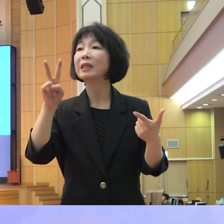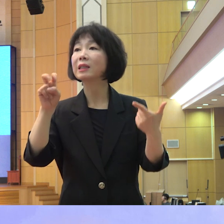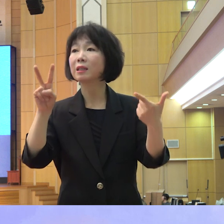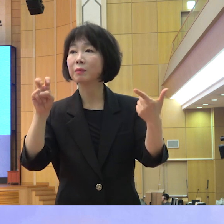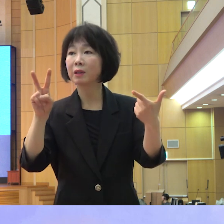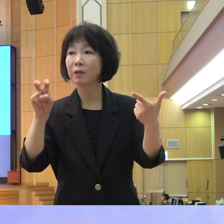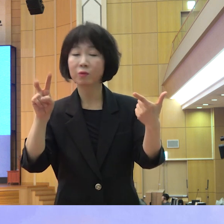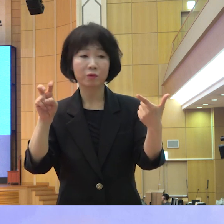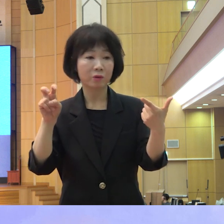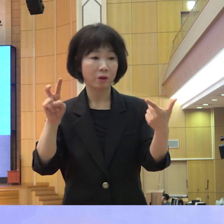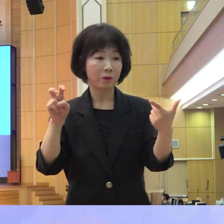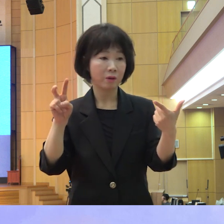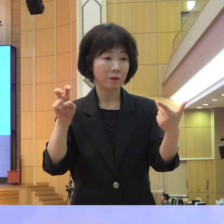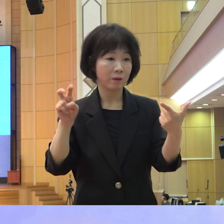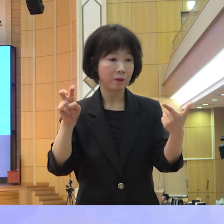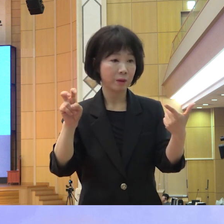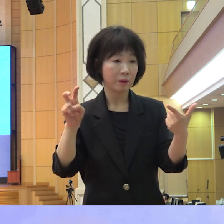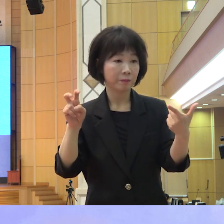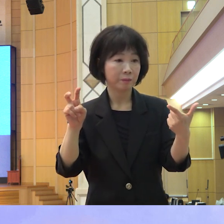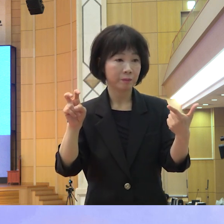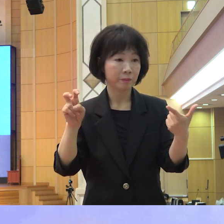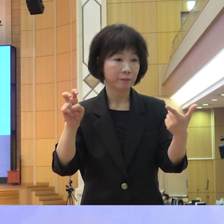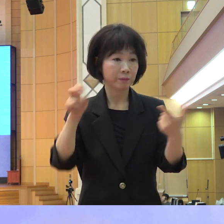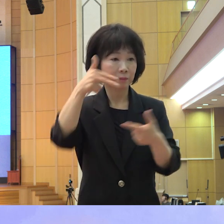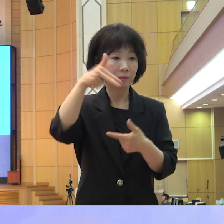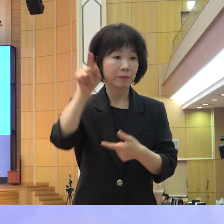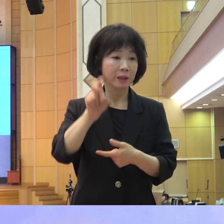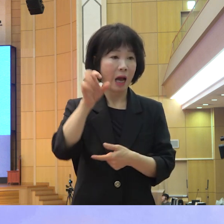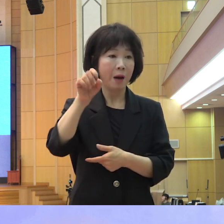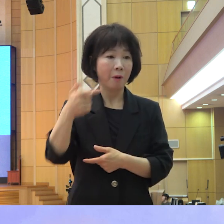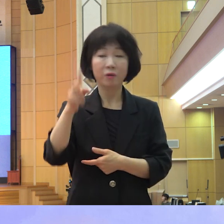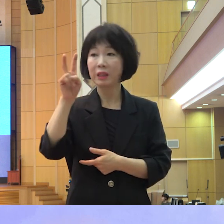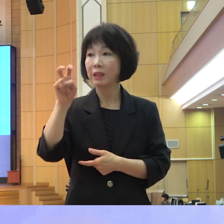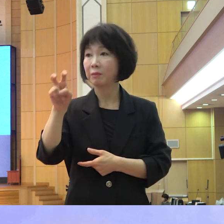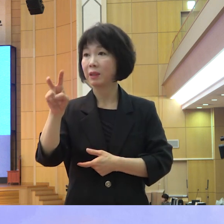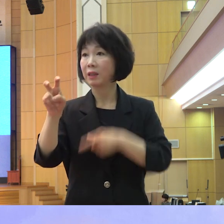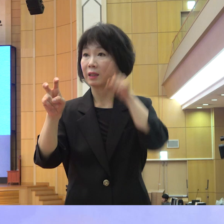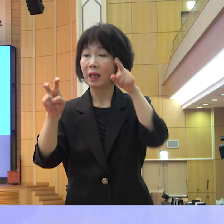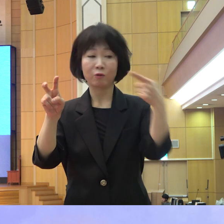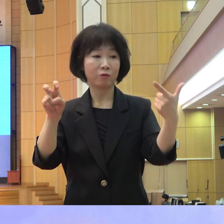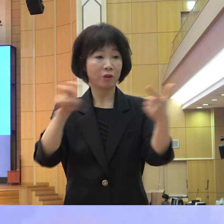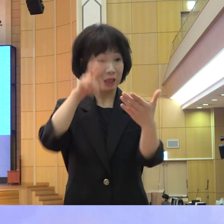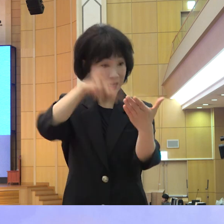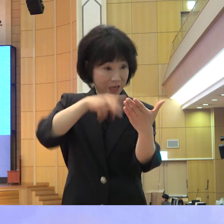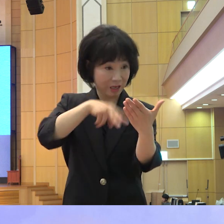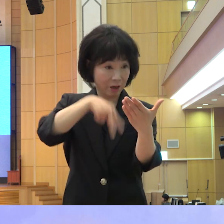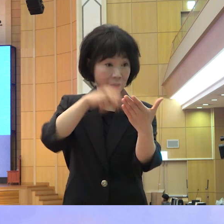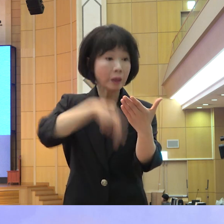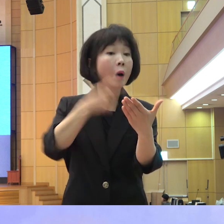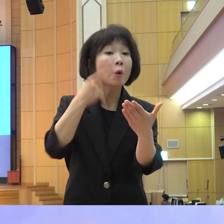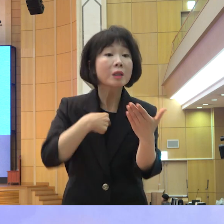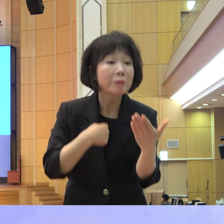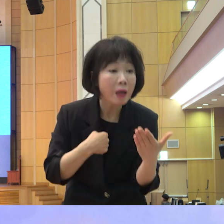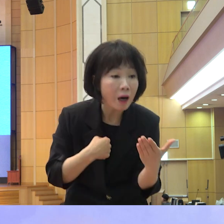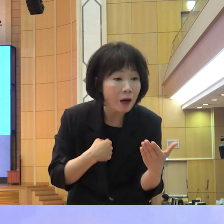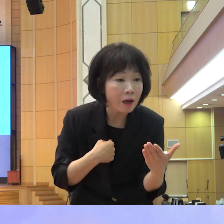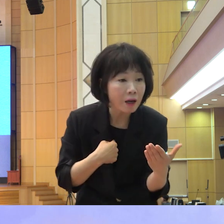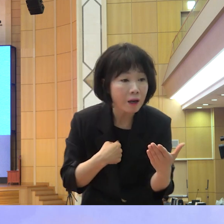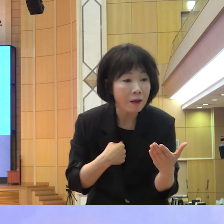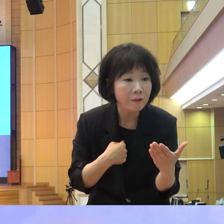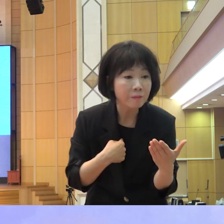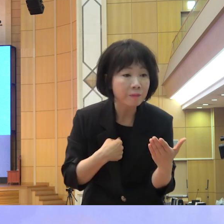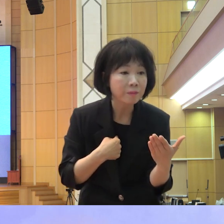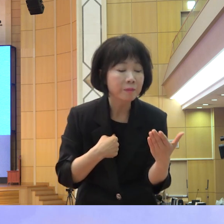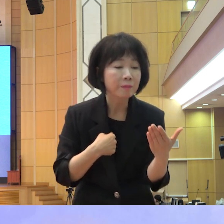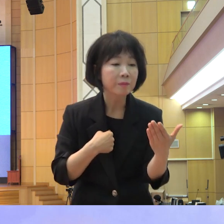22장 6절을 우리 어른들이 큰 목소리로 다 같이 한번 읽어봐 주십시오. 잠언서 22장 6절 다